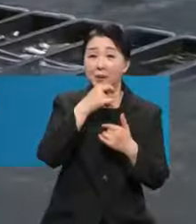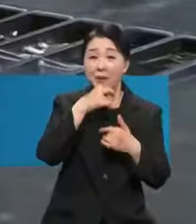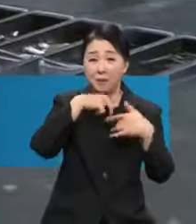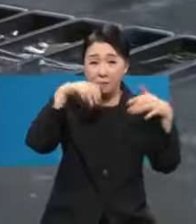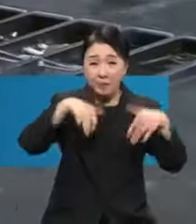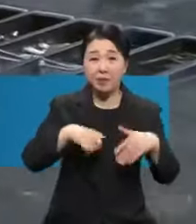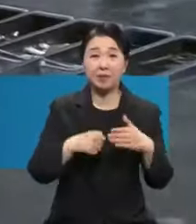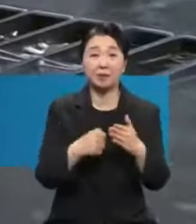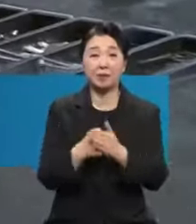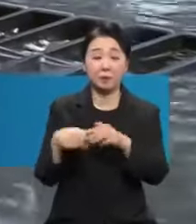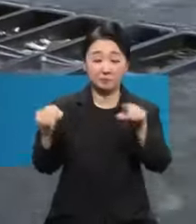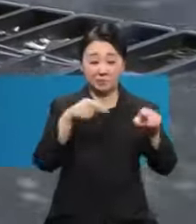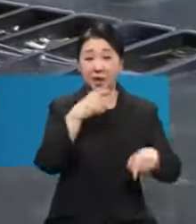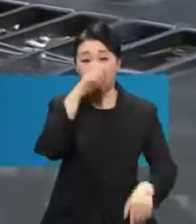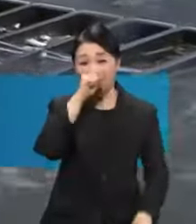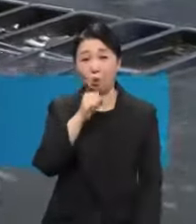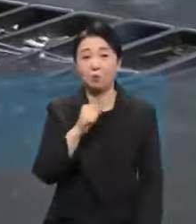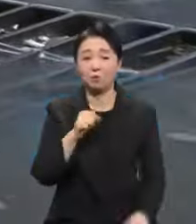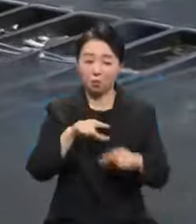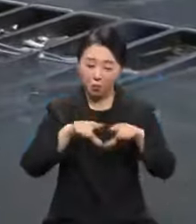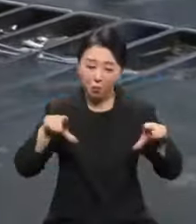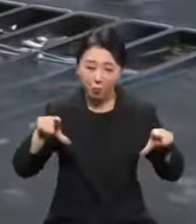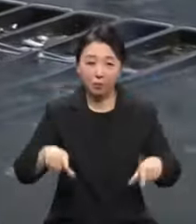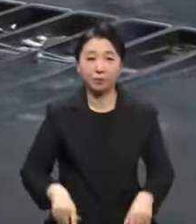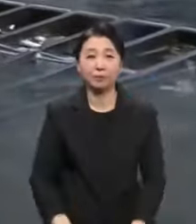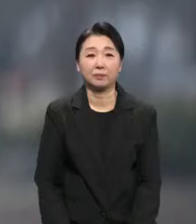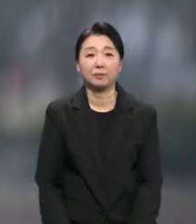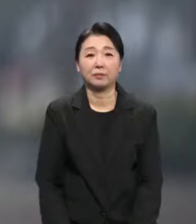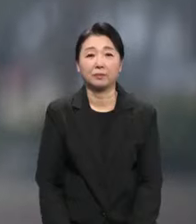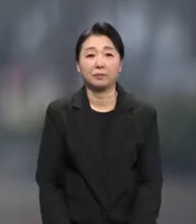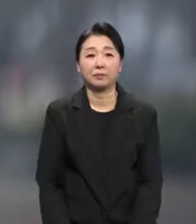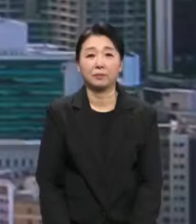전 권역에서 좋음 또는 보통 수준이 예상됩니다.